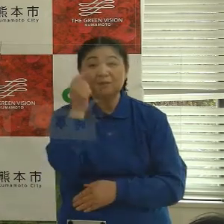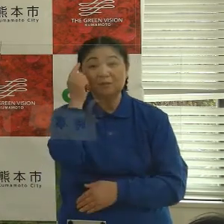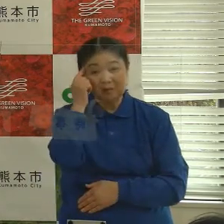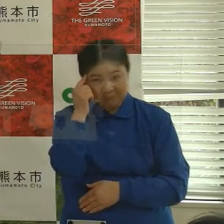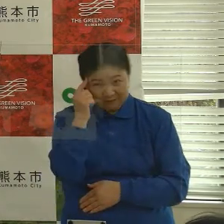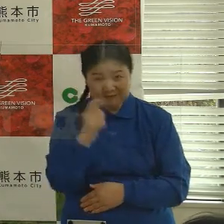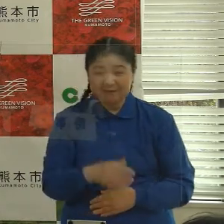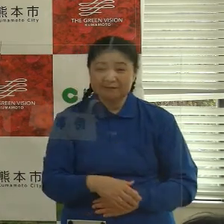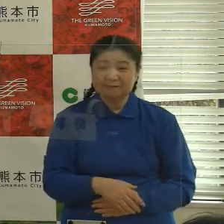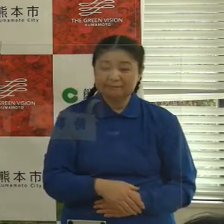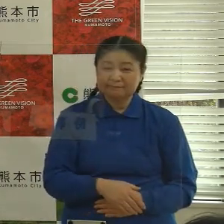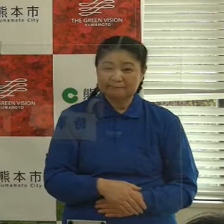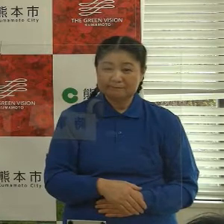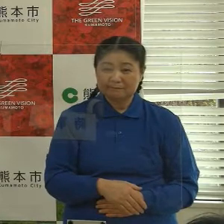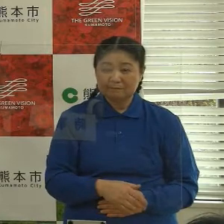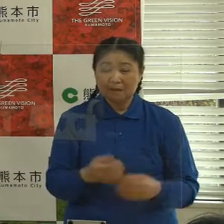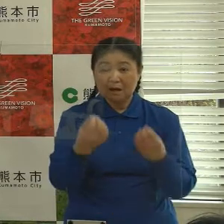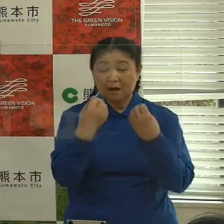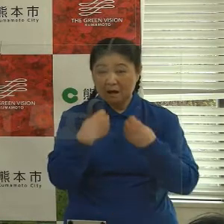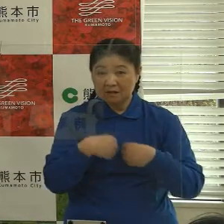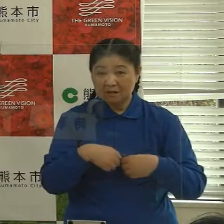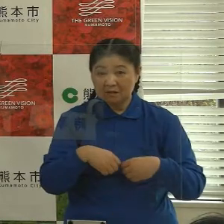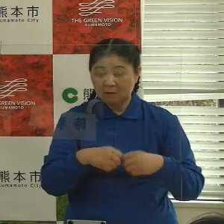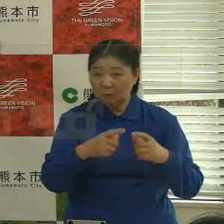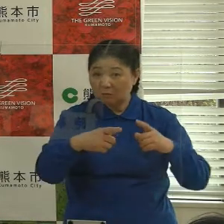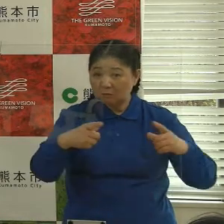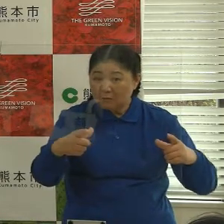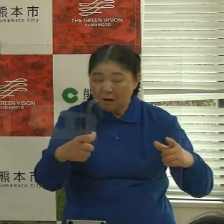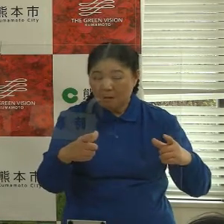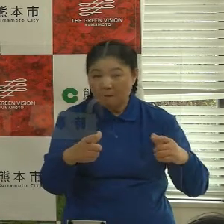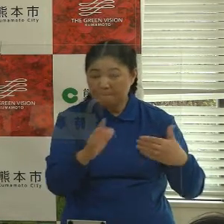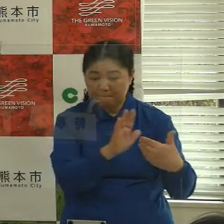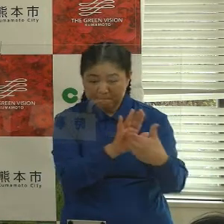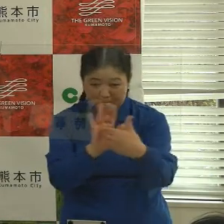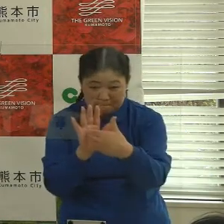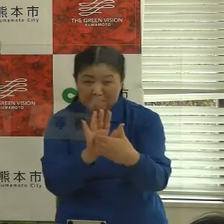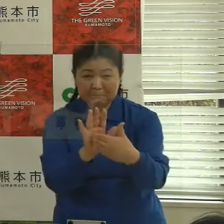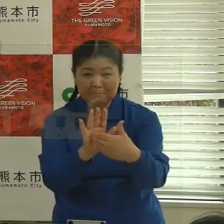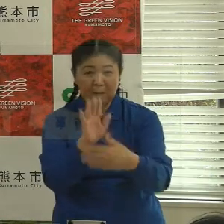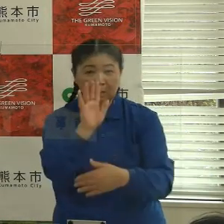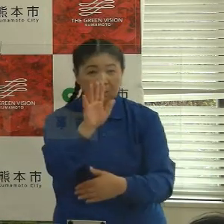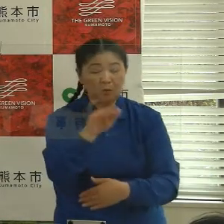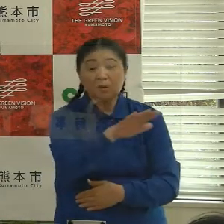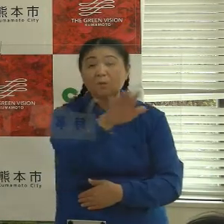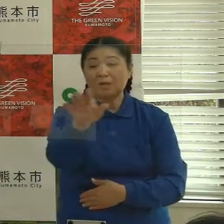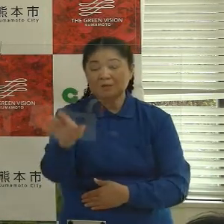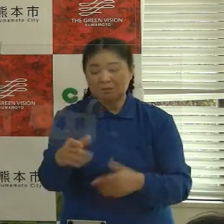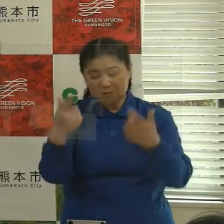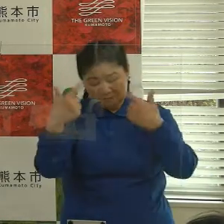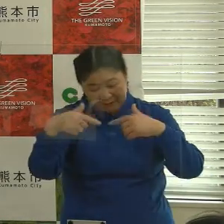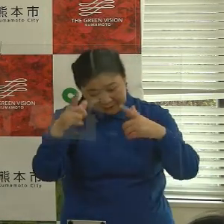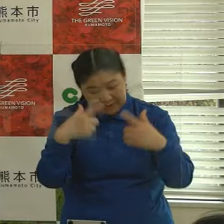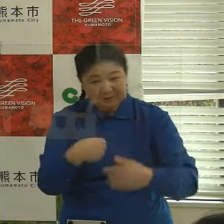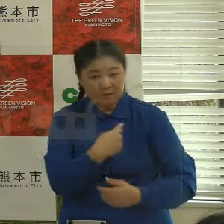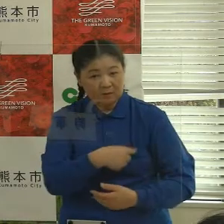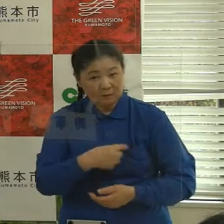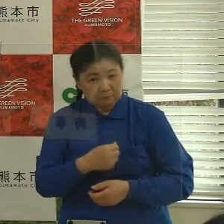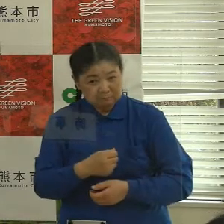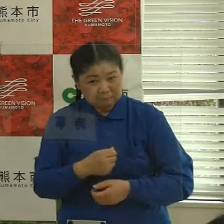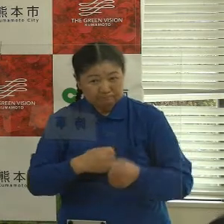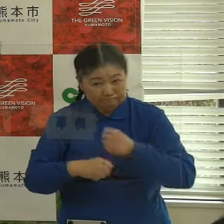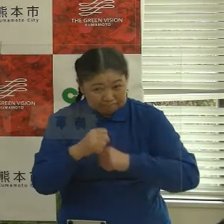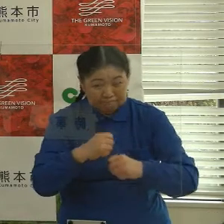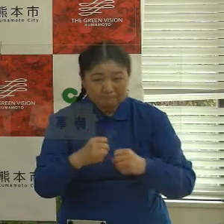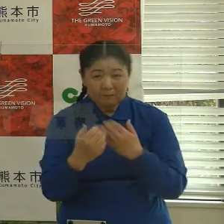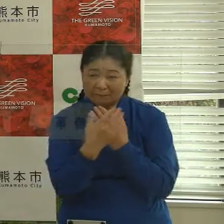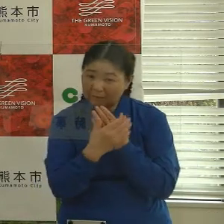。感染の再拡大を防ぐためには今後も皆様の日々の心がけや行動が非常